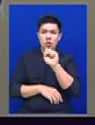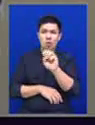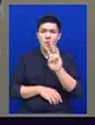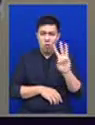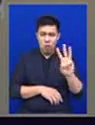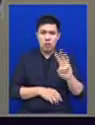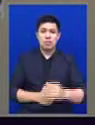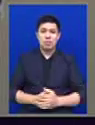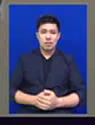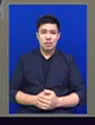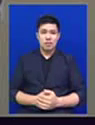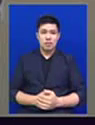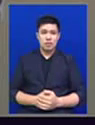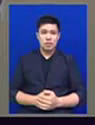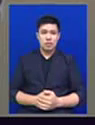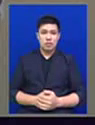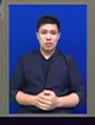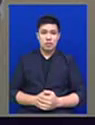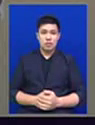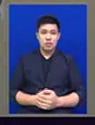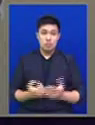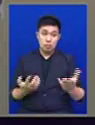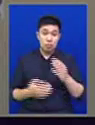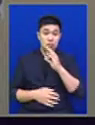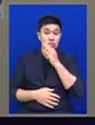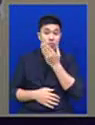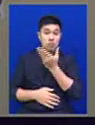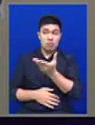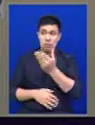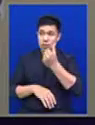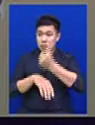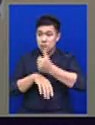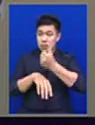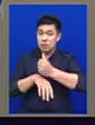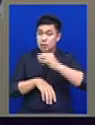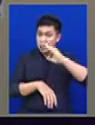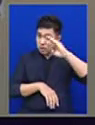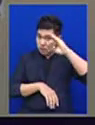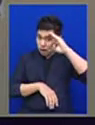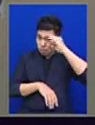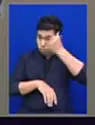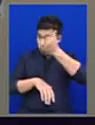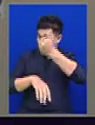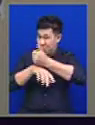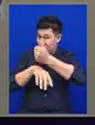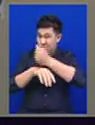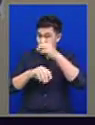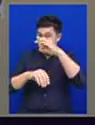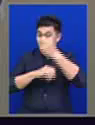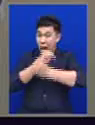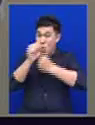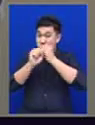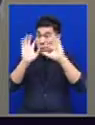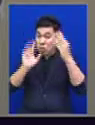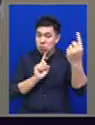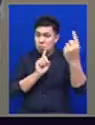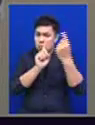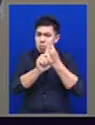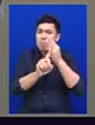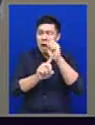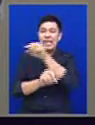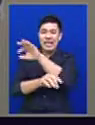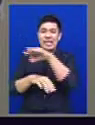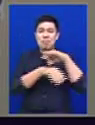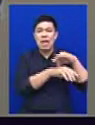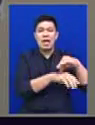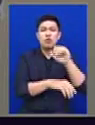นะครับอย่างถ้าท่านเป็นผู้บัญชาการฐานสูงสุดเนี่ยท่านเกษียณไปคนที่ขึ้นมาใหม่ก็มาเป็นสว.